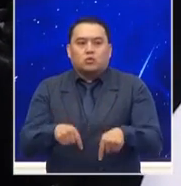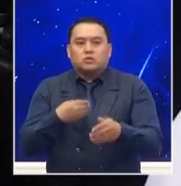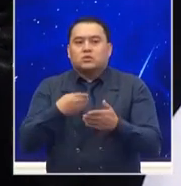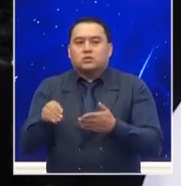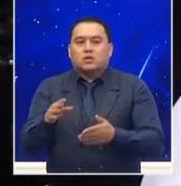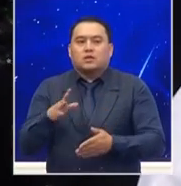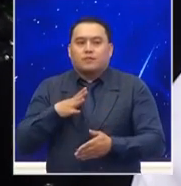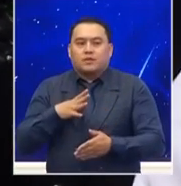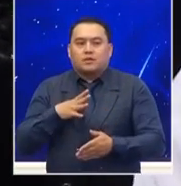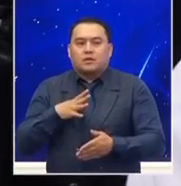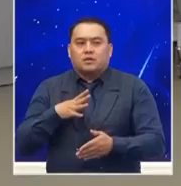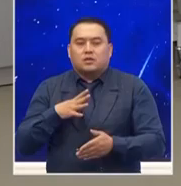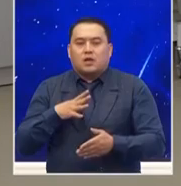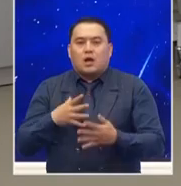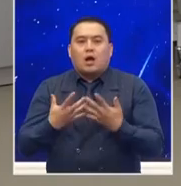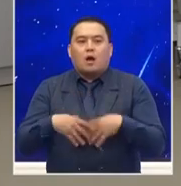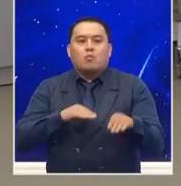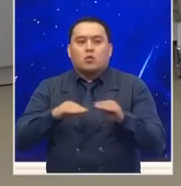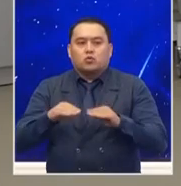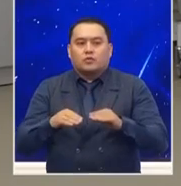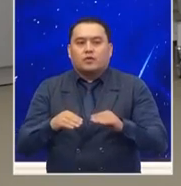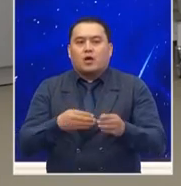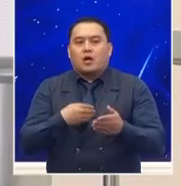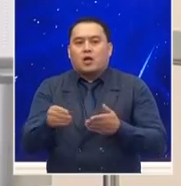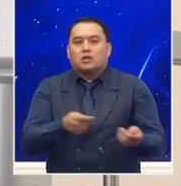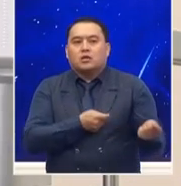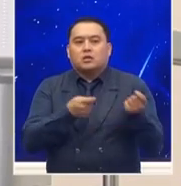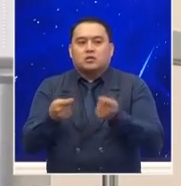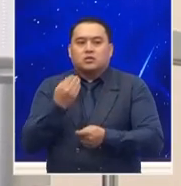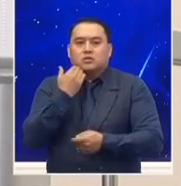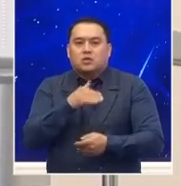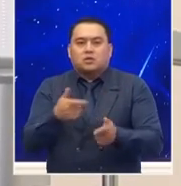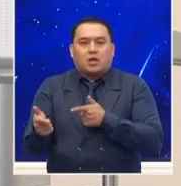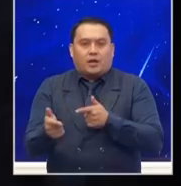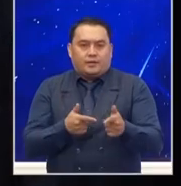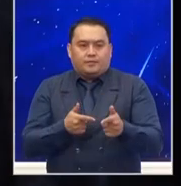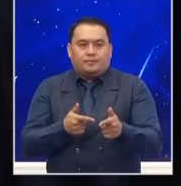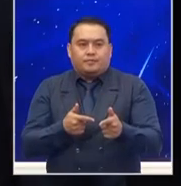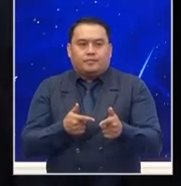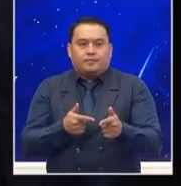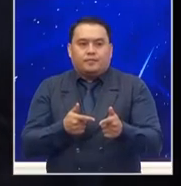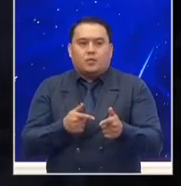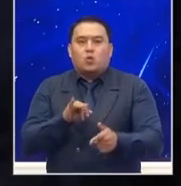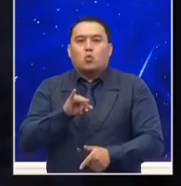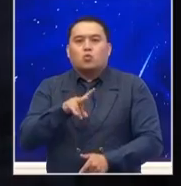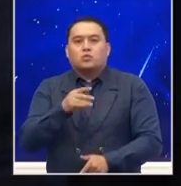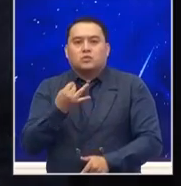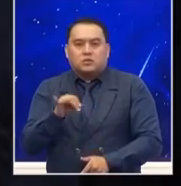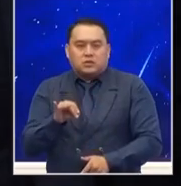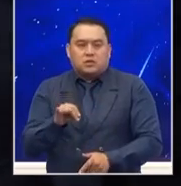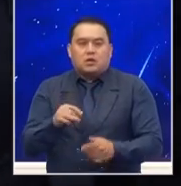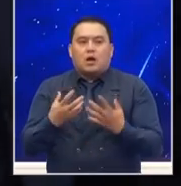Да. Три наркозных аппарата Леон. Все очень хорошего качества. Дания производства. УЗИ аппарат это портативный,